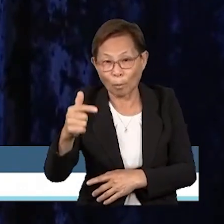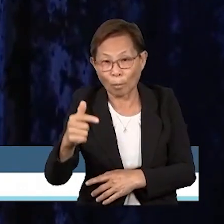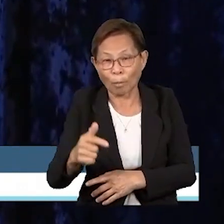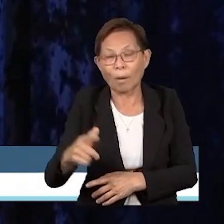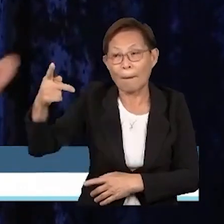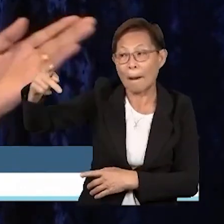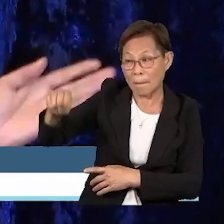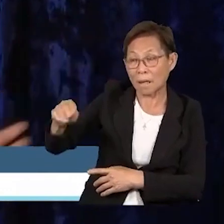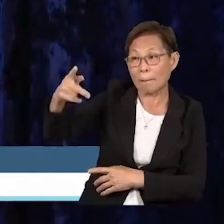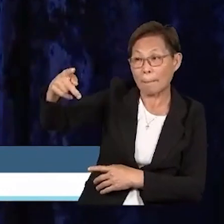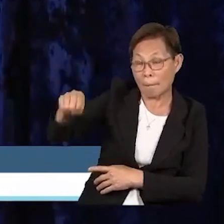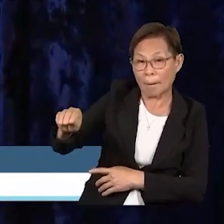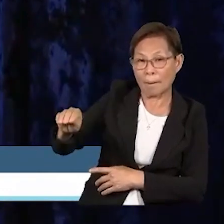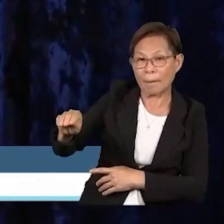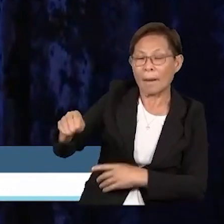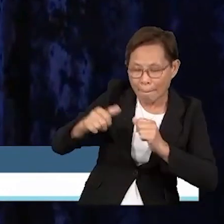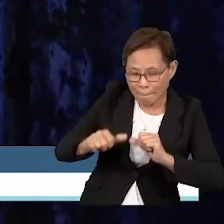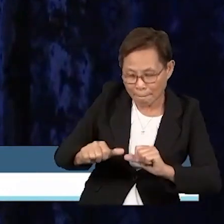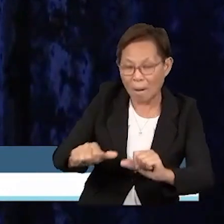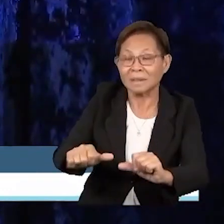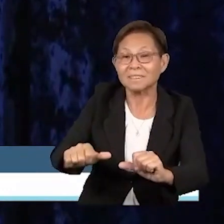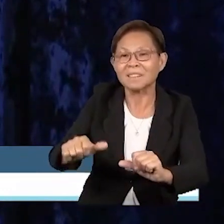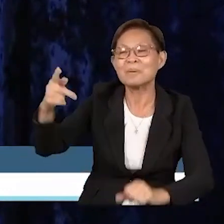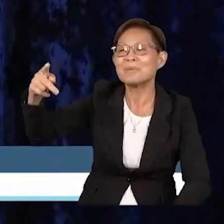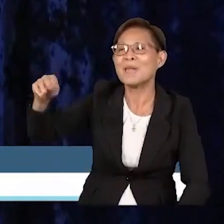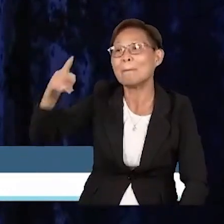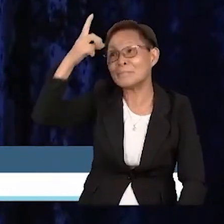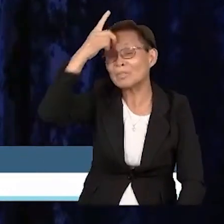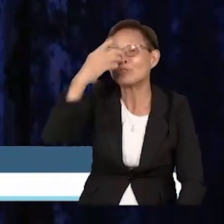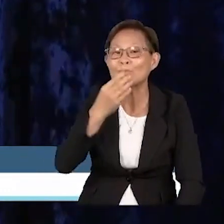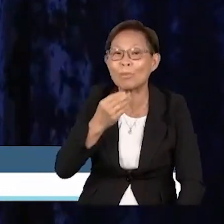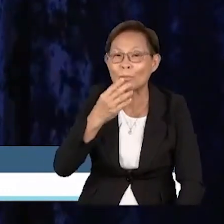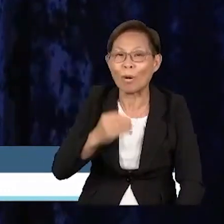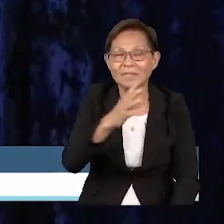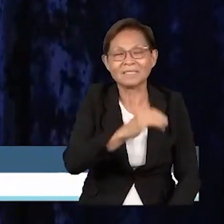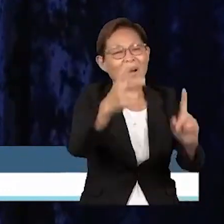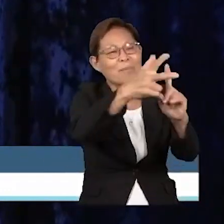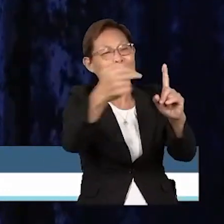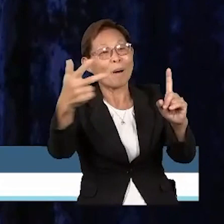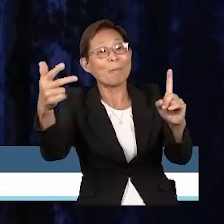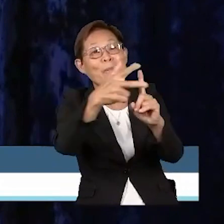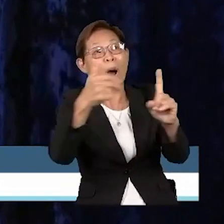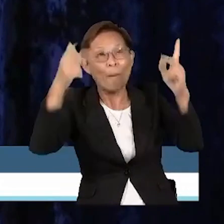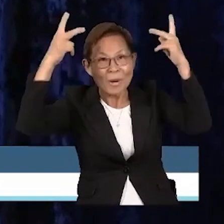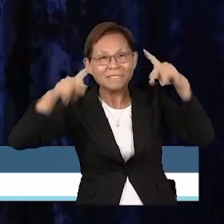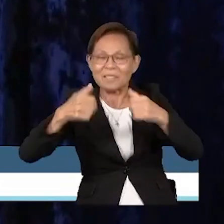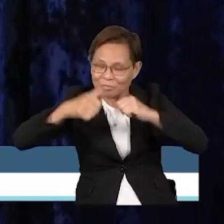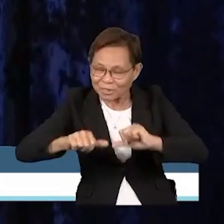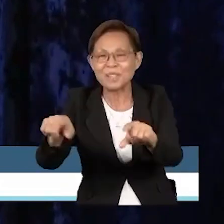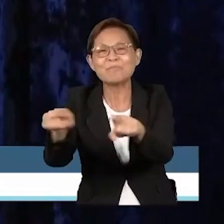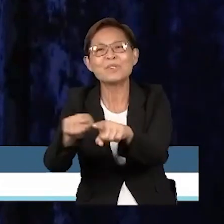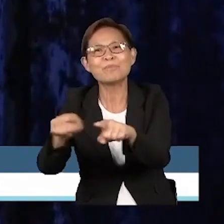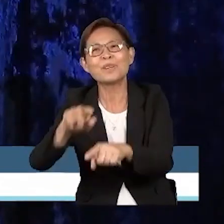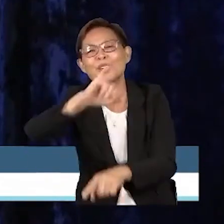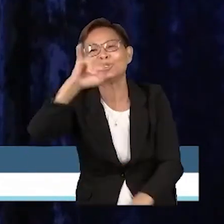Perdana Menterinya masih Datuk Sri Anwar Ibrahim, dan di Indonesia presidennya masih Jokowi.